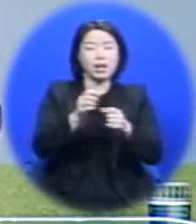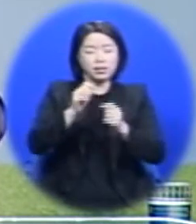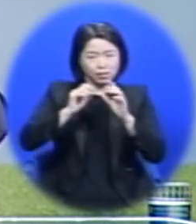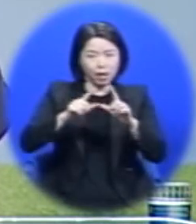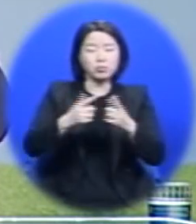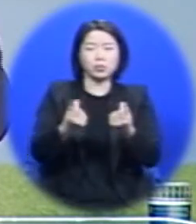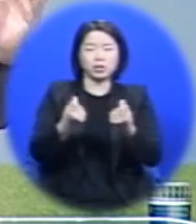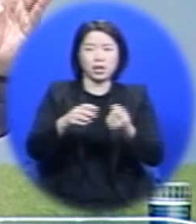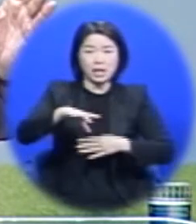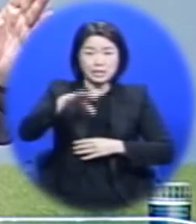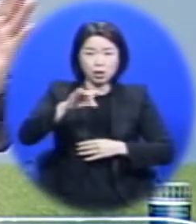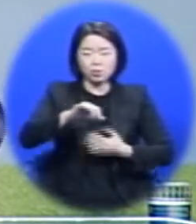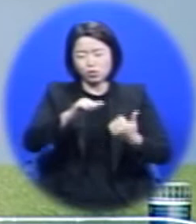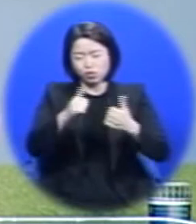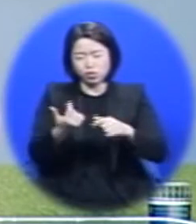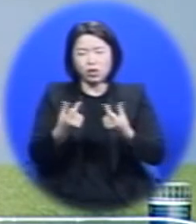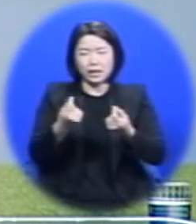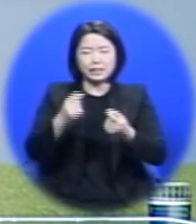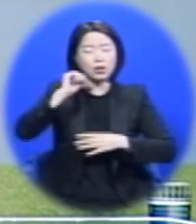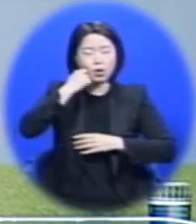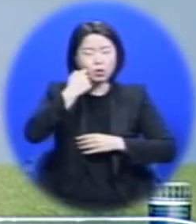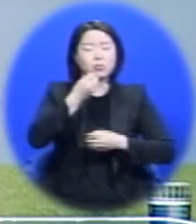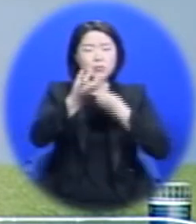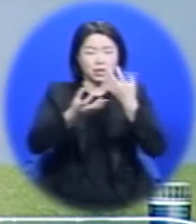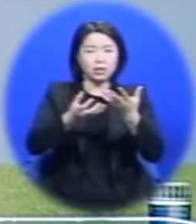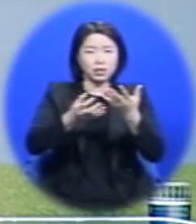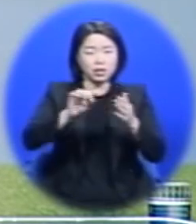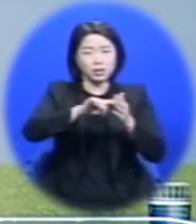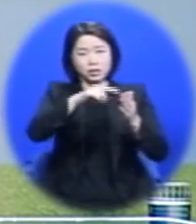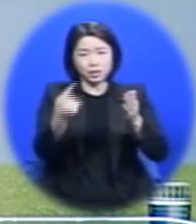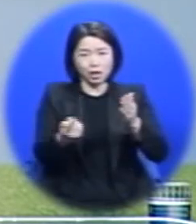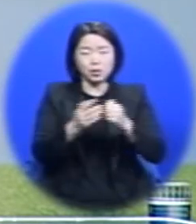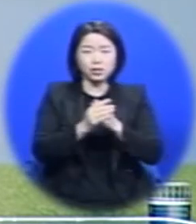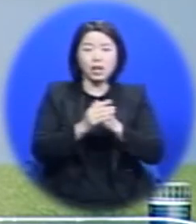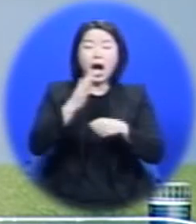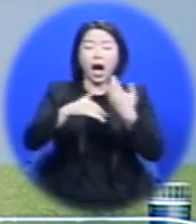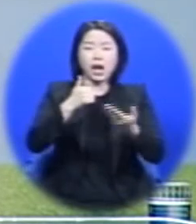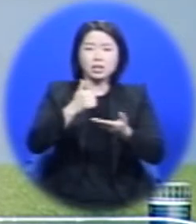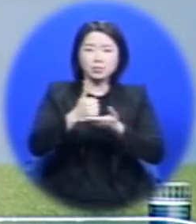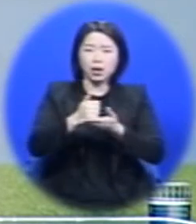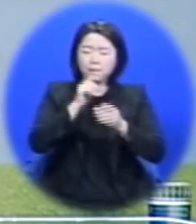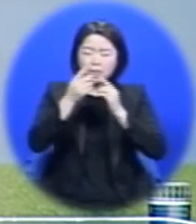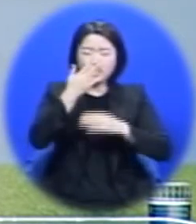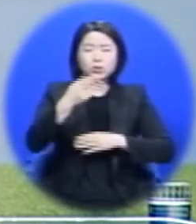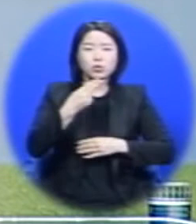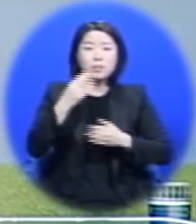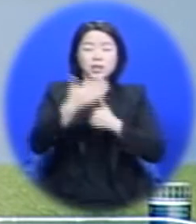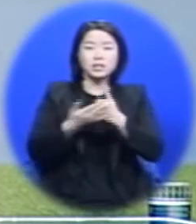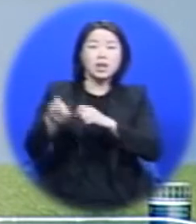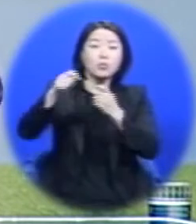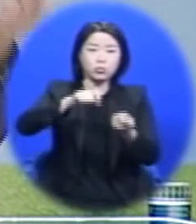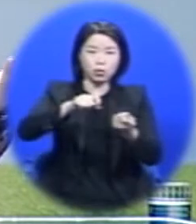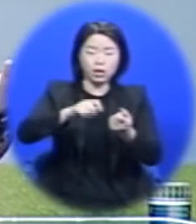똑같습니다. 처음에는 죽을 것 같은 어려움을 호소합니다. 그리고는 금방 하나님이 말할 수 없는 은혜를 부어주십니다.